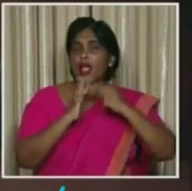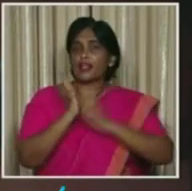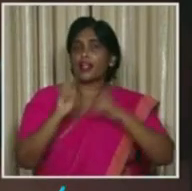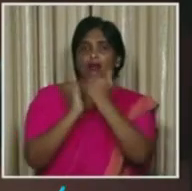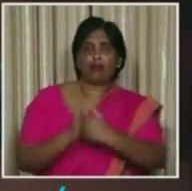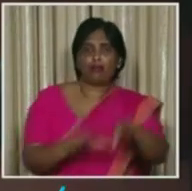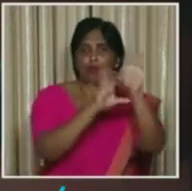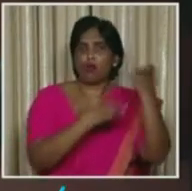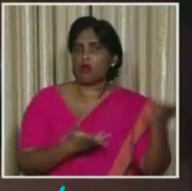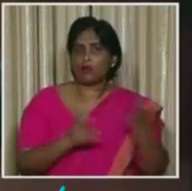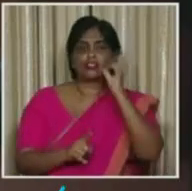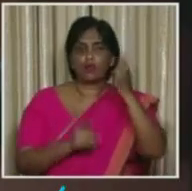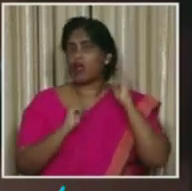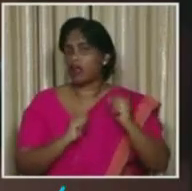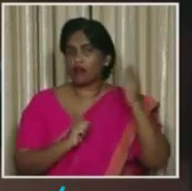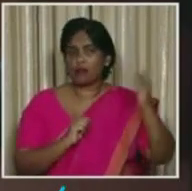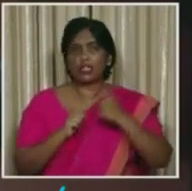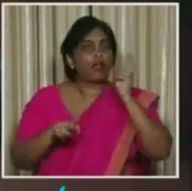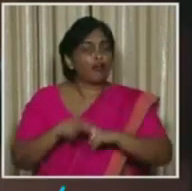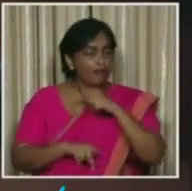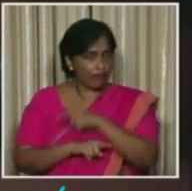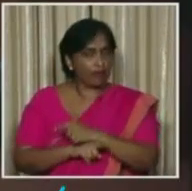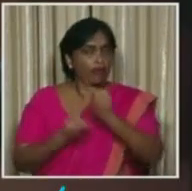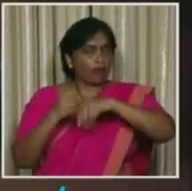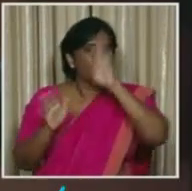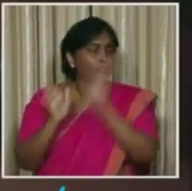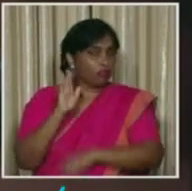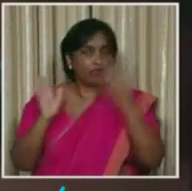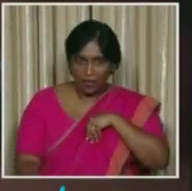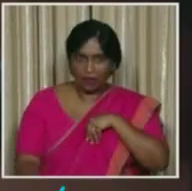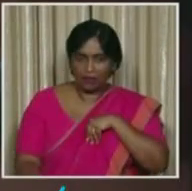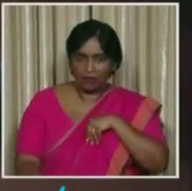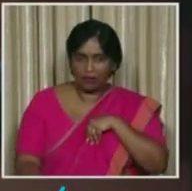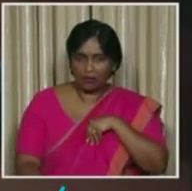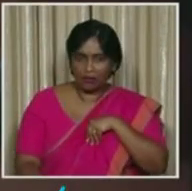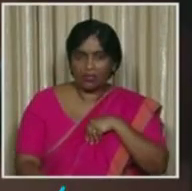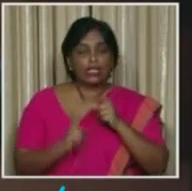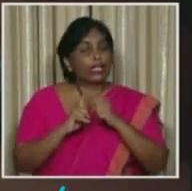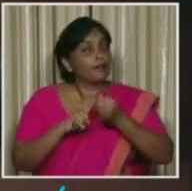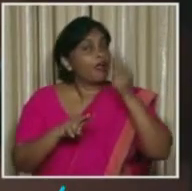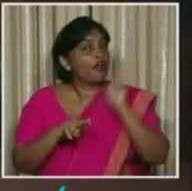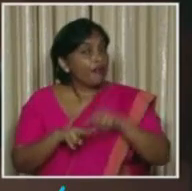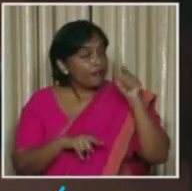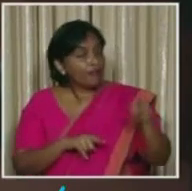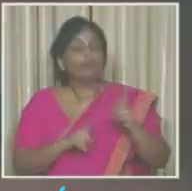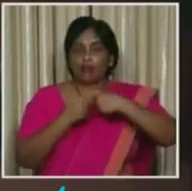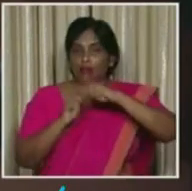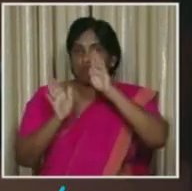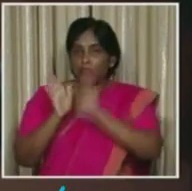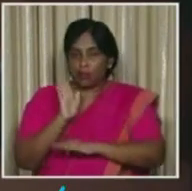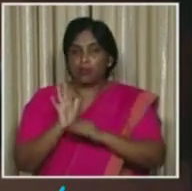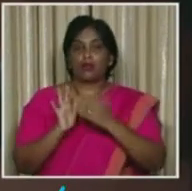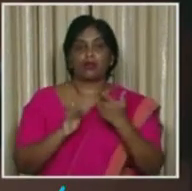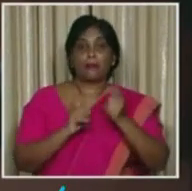කරුණු ඉදිරිපත් කරන්නේ? ජනාධිපතිවරයා කොහොමද සේවක අරසාධක අරමුදල ප්‍රතිවගත කිරීම සඳහා යෝජනා ඉදිරිපත් කරන්නේ? සේවක අරසාධක අරමුදල ප්‍රතිවගත කරලා